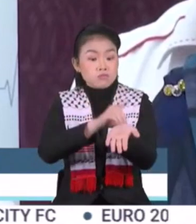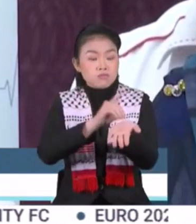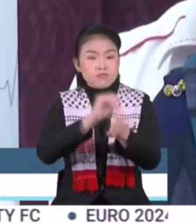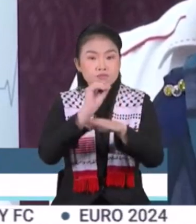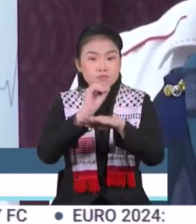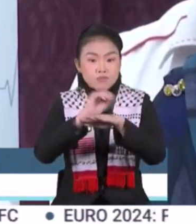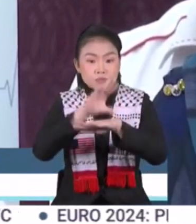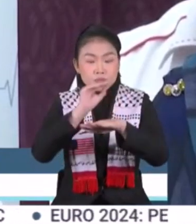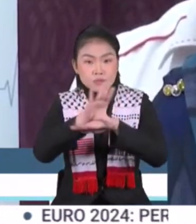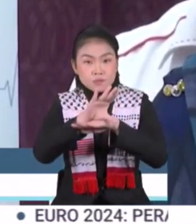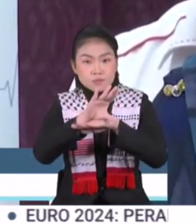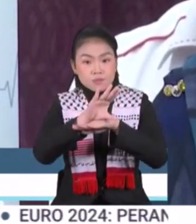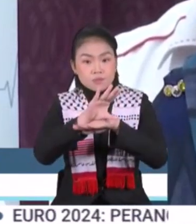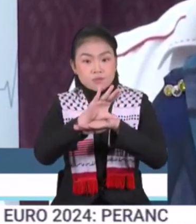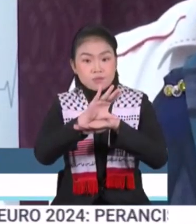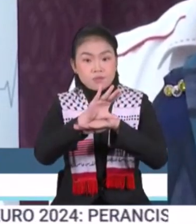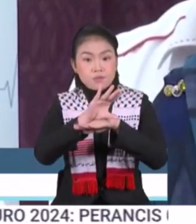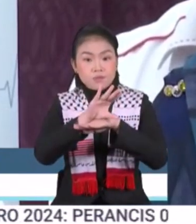nasihat